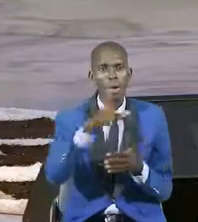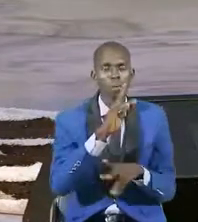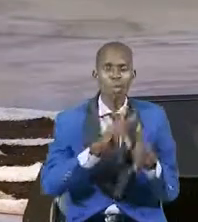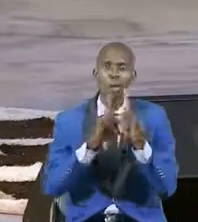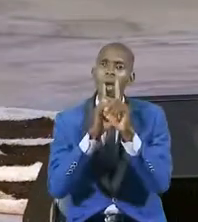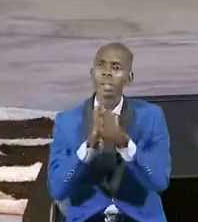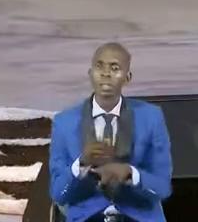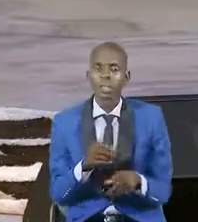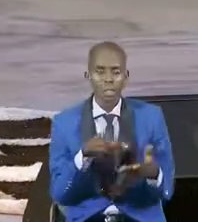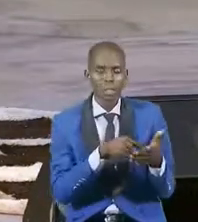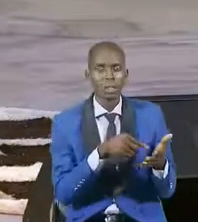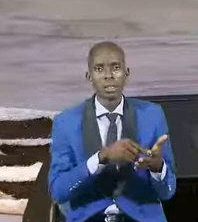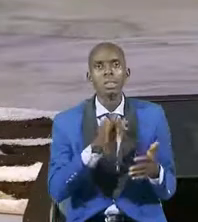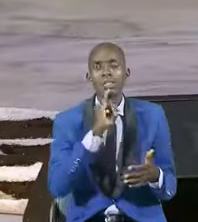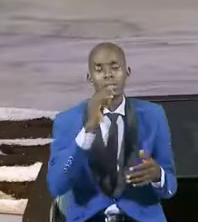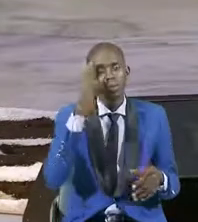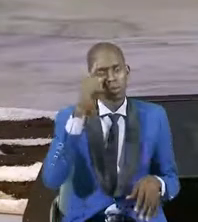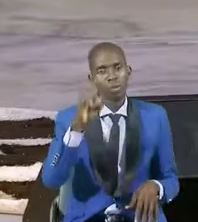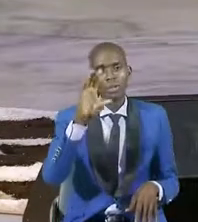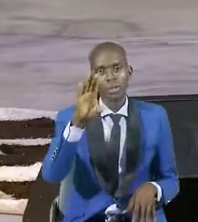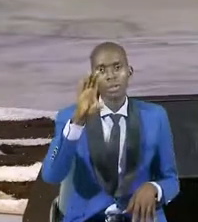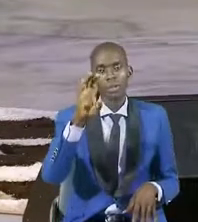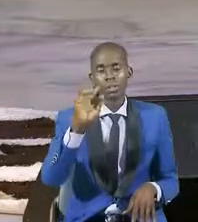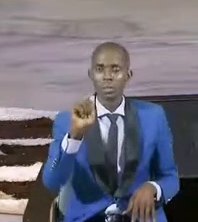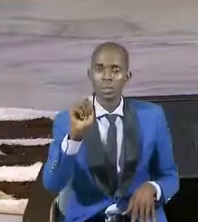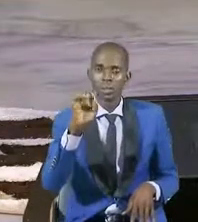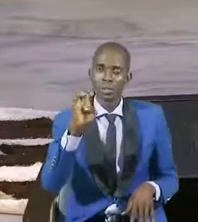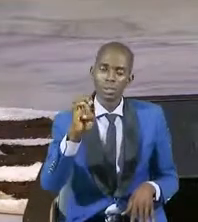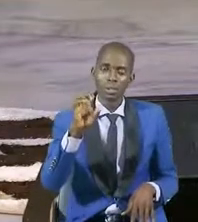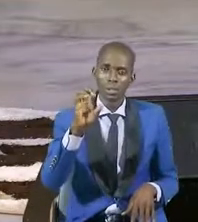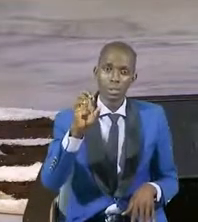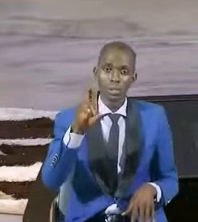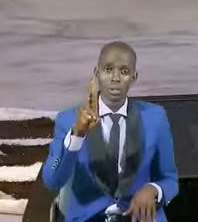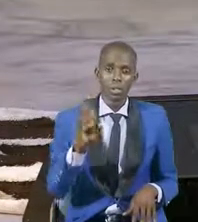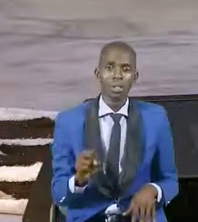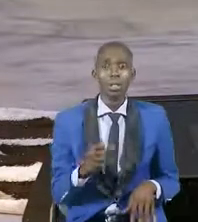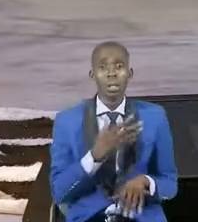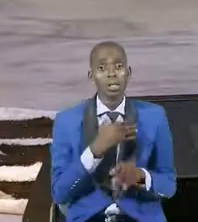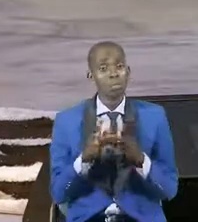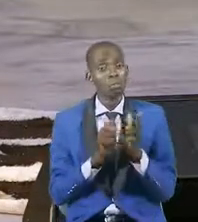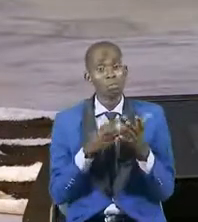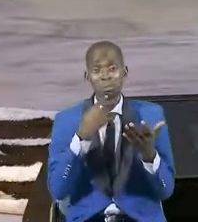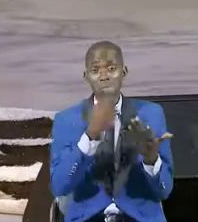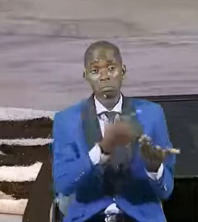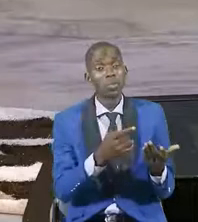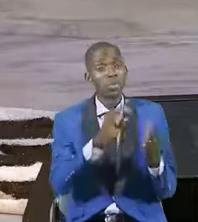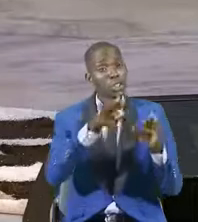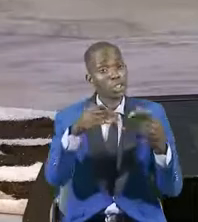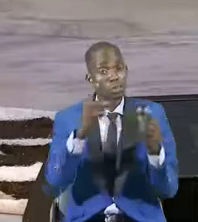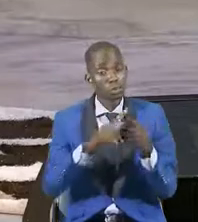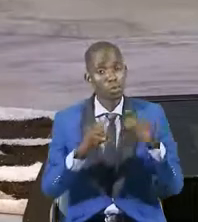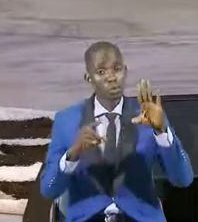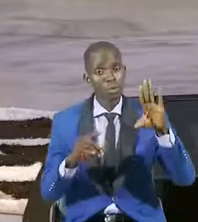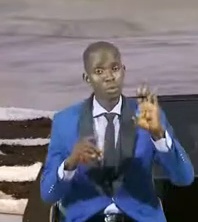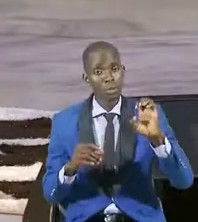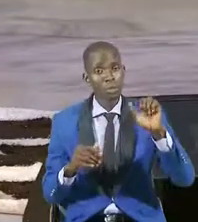César, lui répondirent-ils. Alors il leur dit, rendez donc à César ce qui